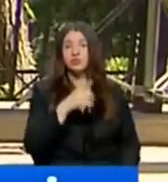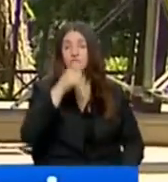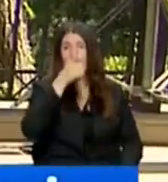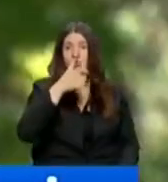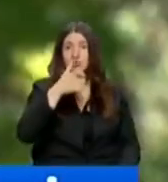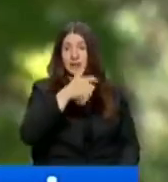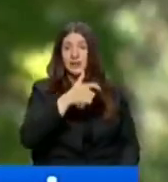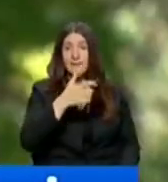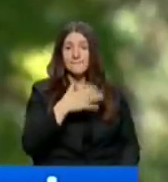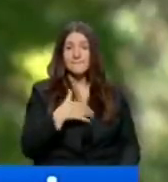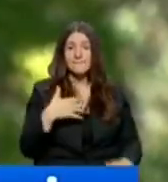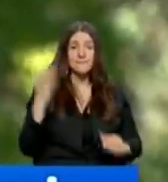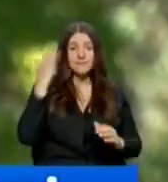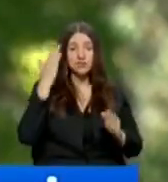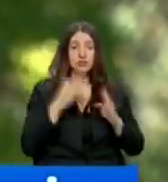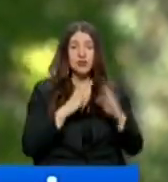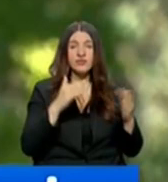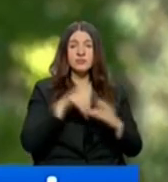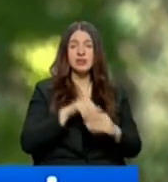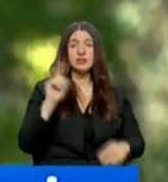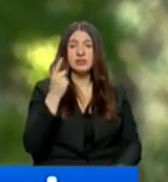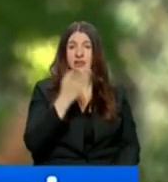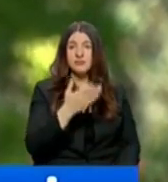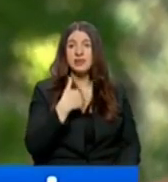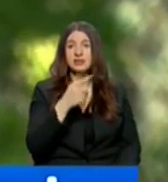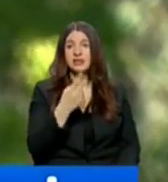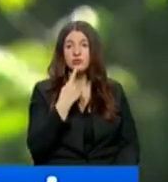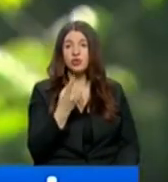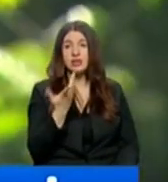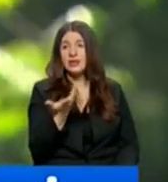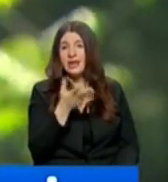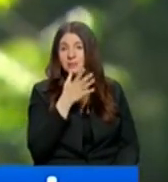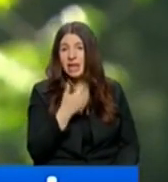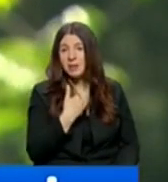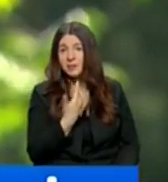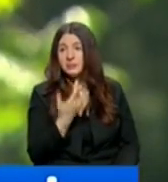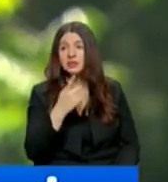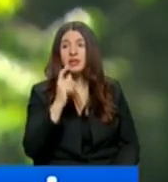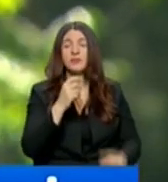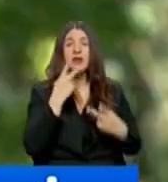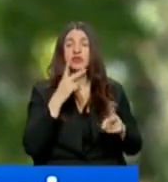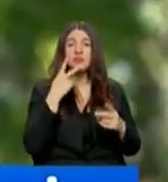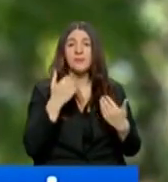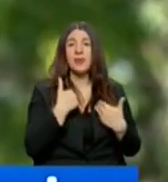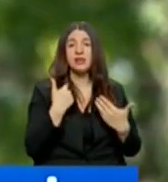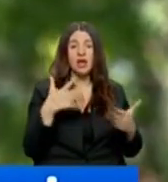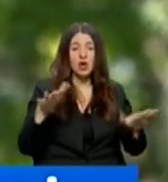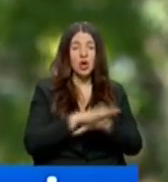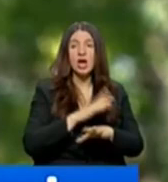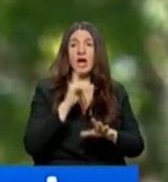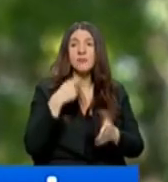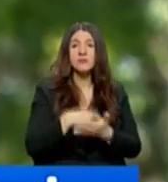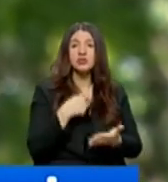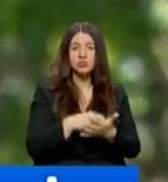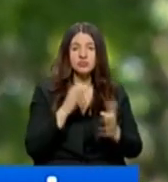ülkenin ana muhalefet partisinin liderisiniz. Evet. Ve ben sizin ne söyleyeceğinizi bilemem. Sizin yaptığınız açıklamaları bir sansürlemeye peşin